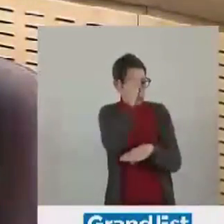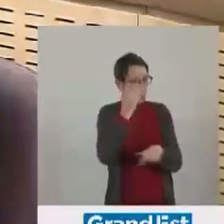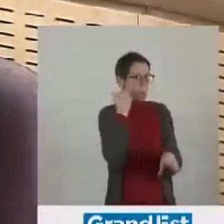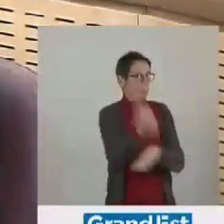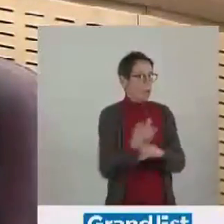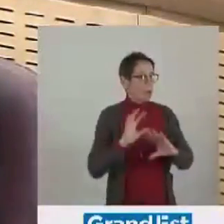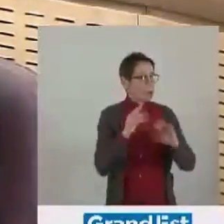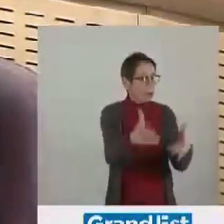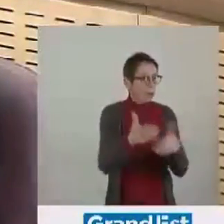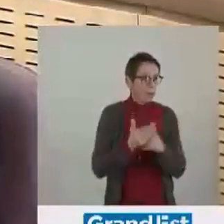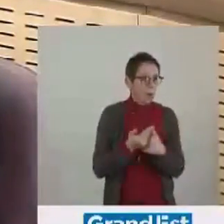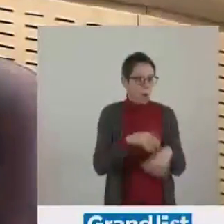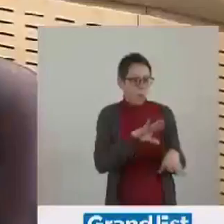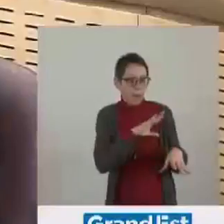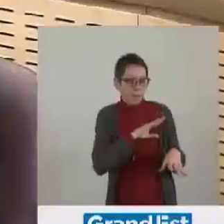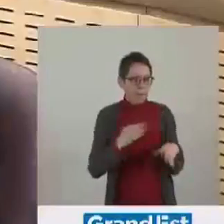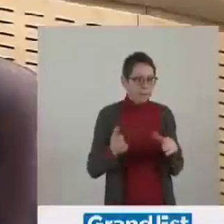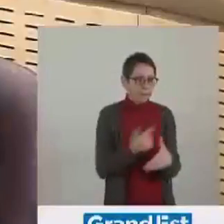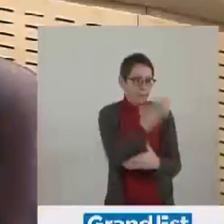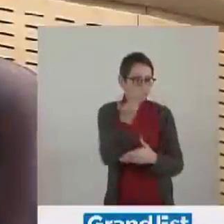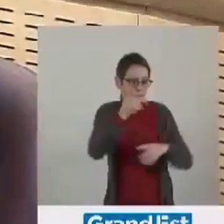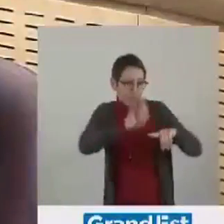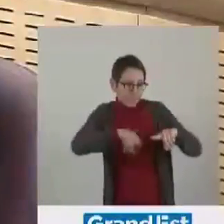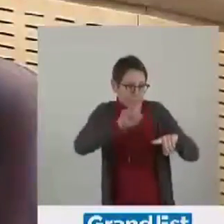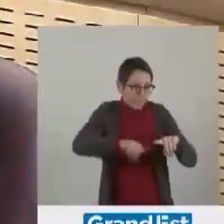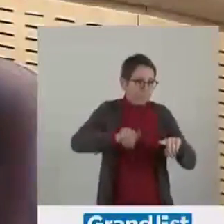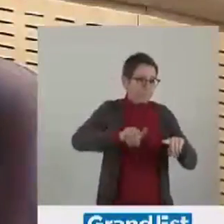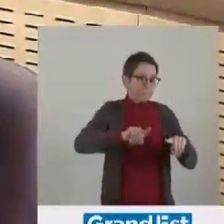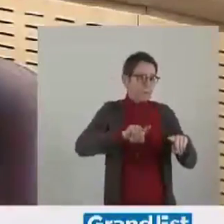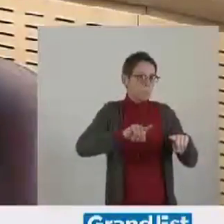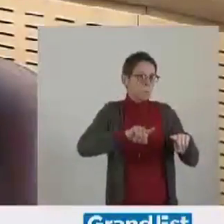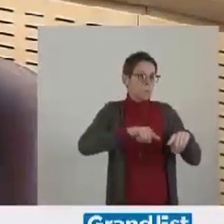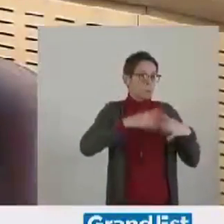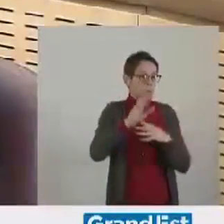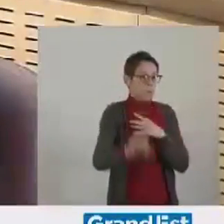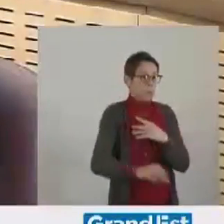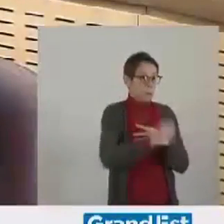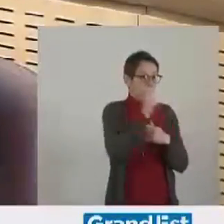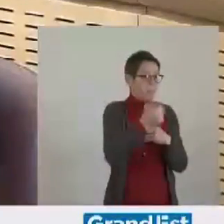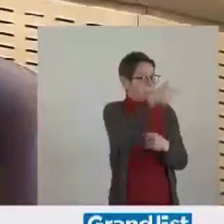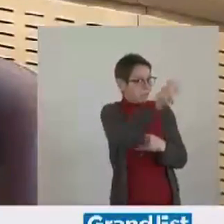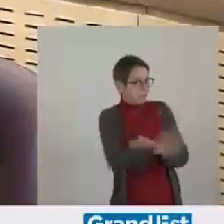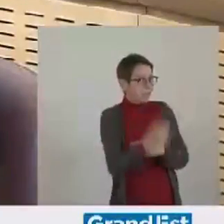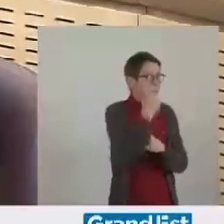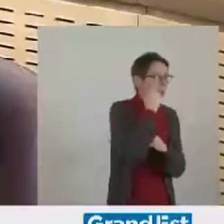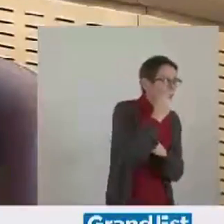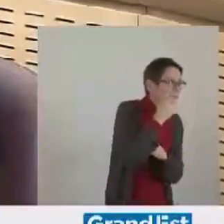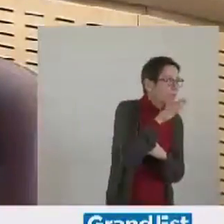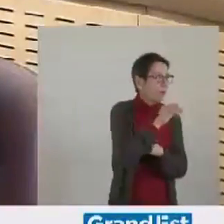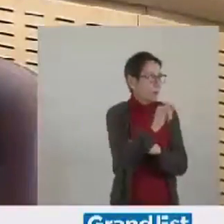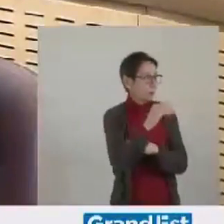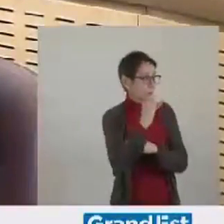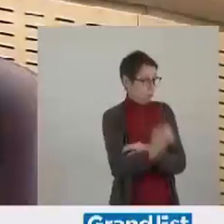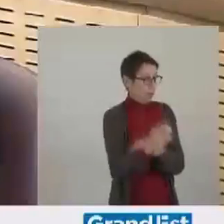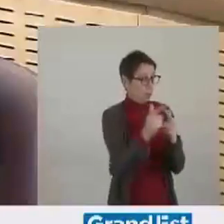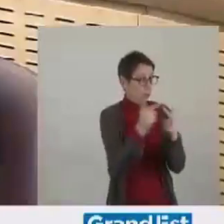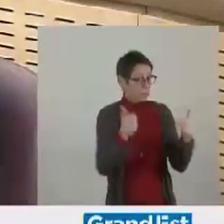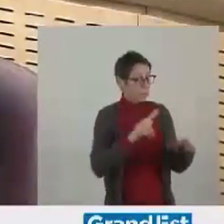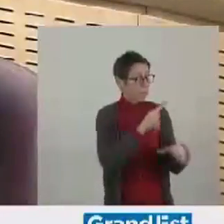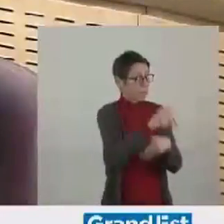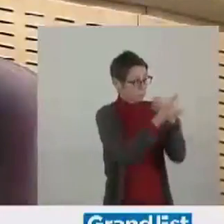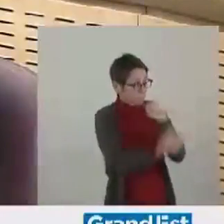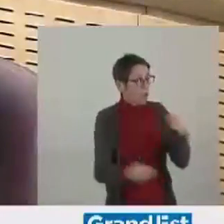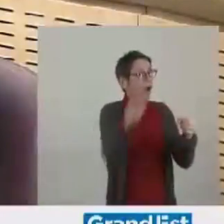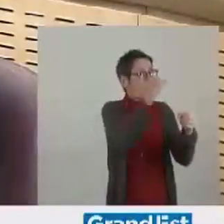connaître, il y a plusieurs choses. Il y a surtout l'Observatoire régional de la biodiversité qui va être mis en place. Pour cela, on aura